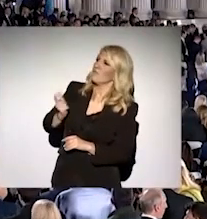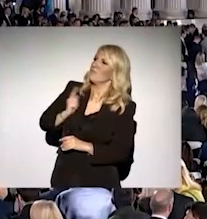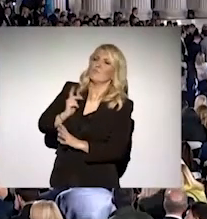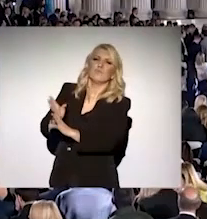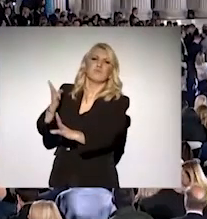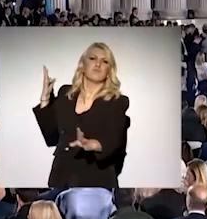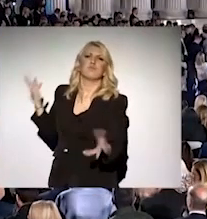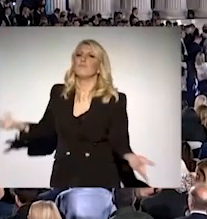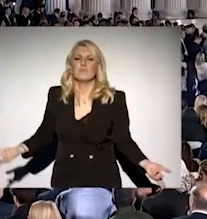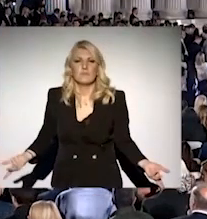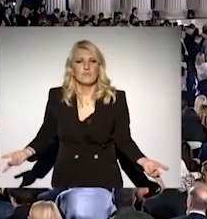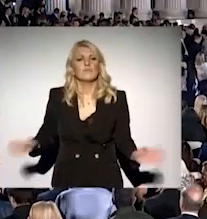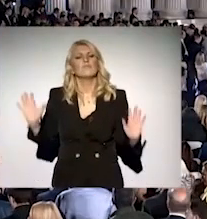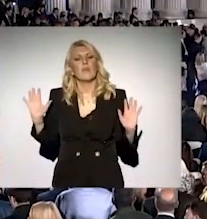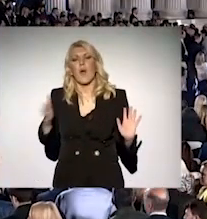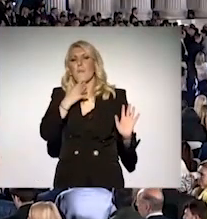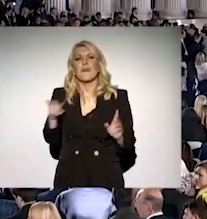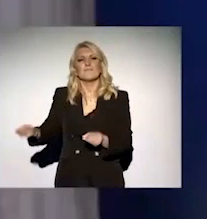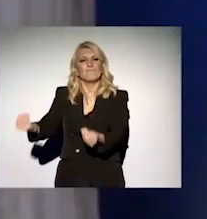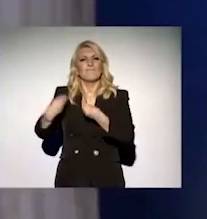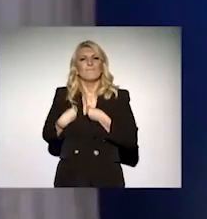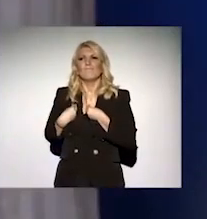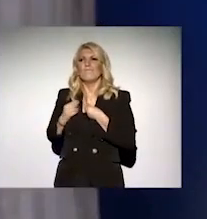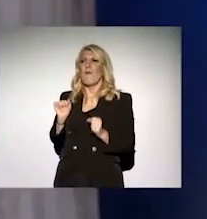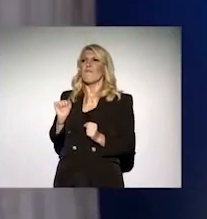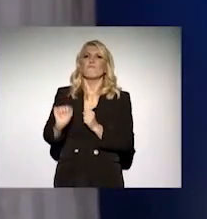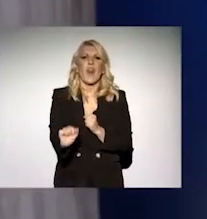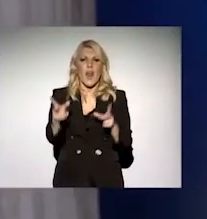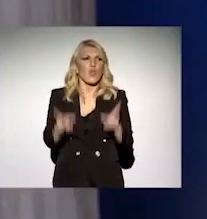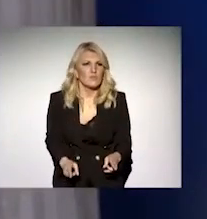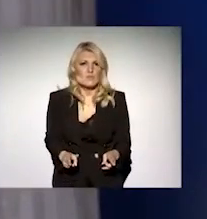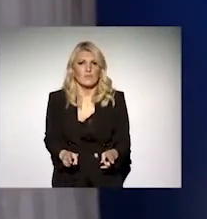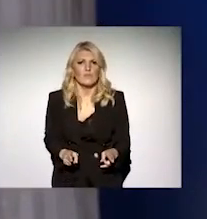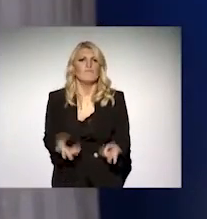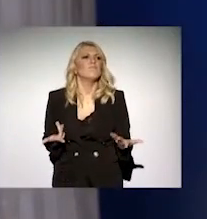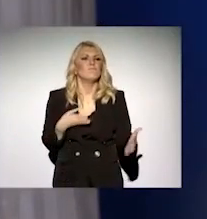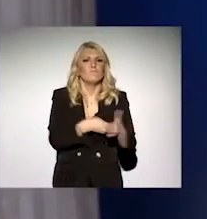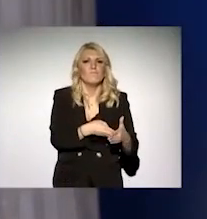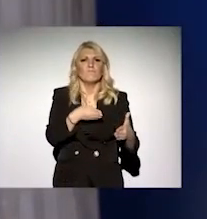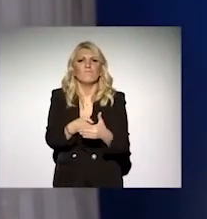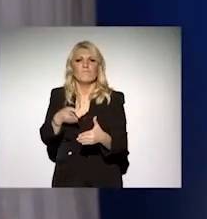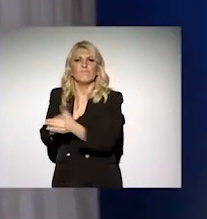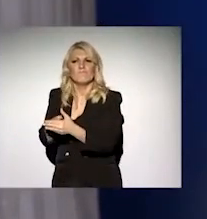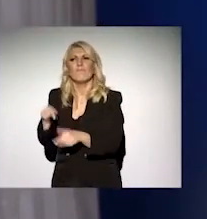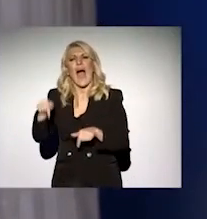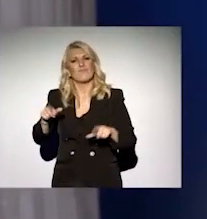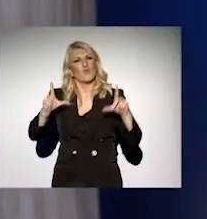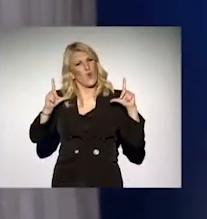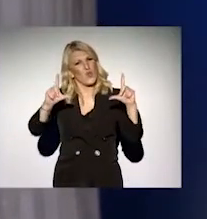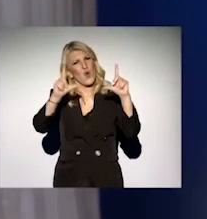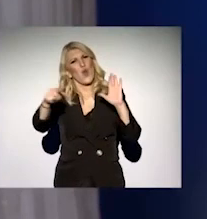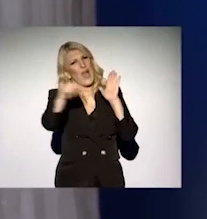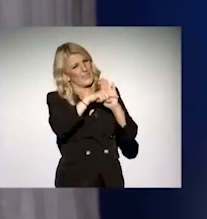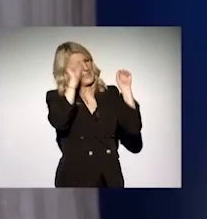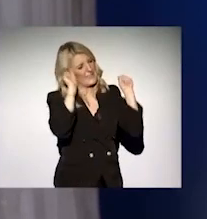σε αυτό το κείμενο και μετά από κάποιες ώρες ξανανεβάζουν ένα άλλο κείμενο το οποίο είναι αυτό που παραδίνουν και σε εμάς στη Νέα